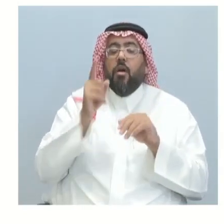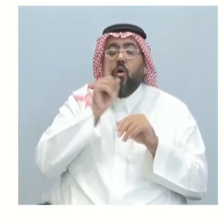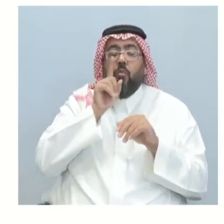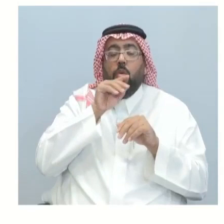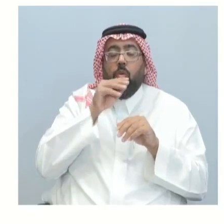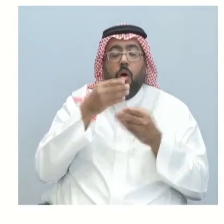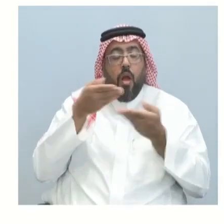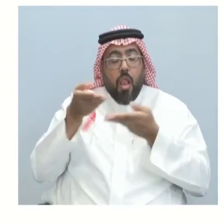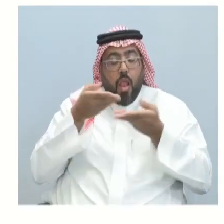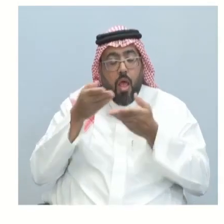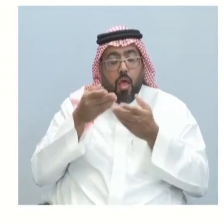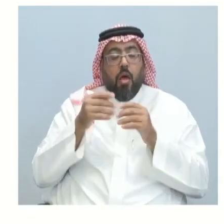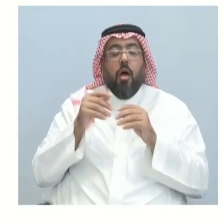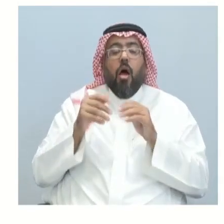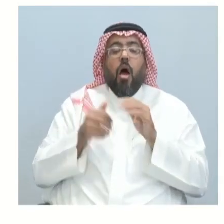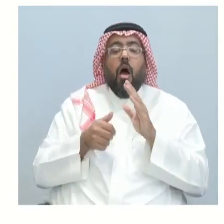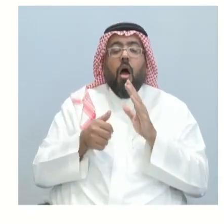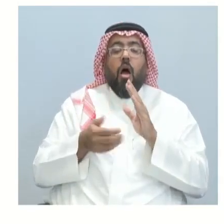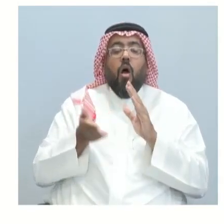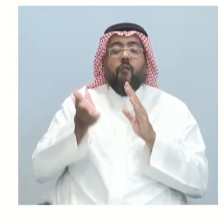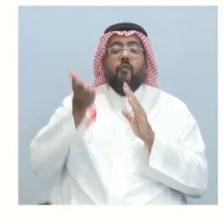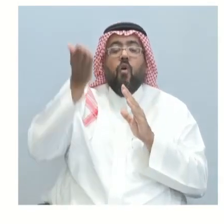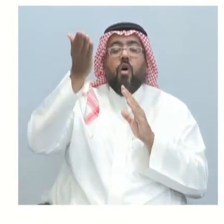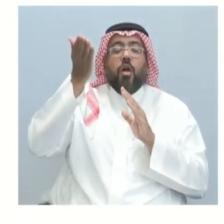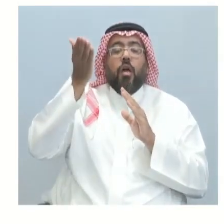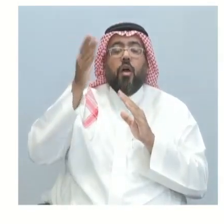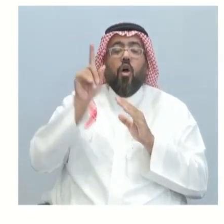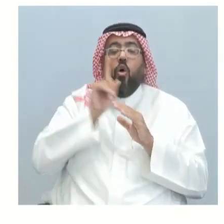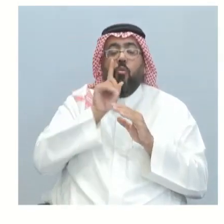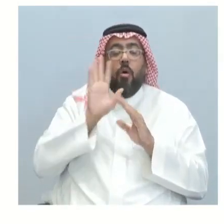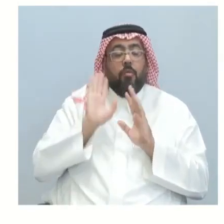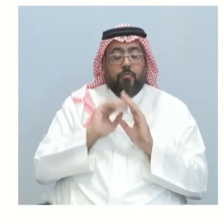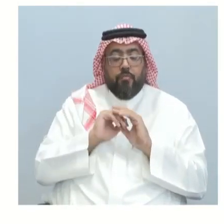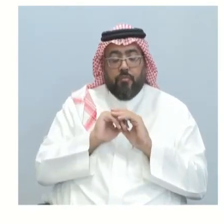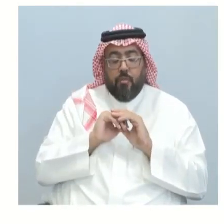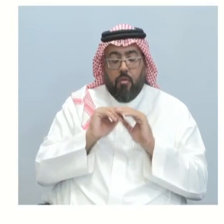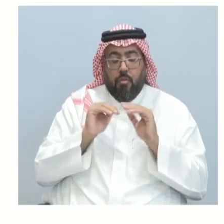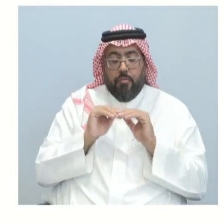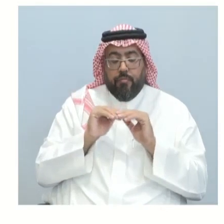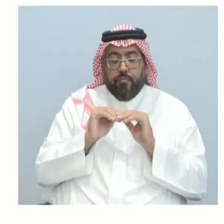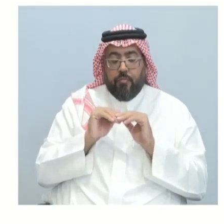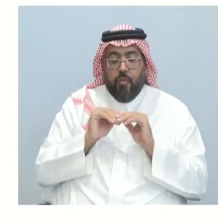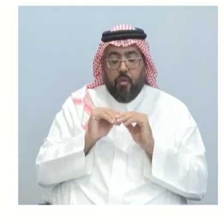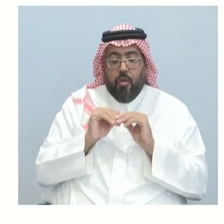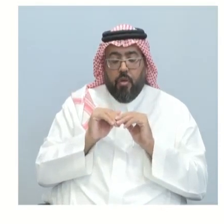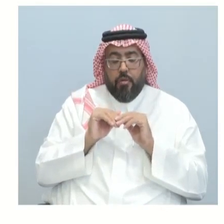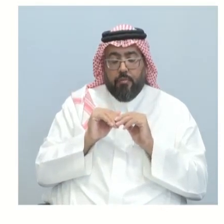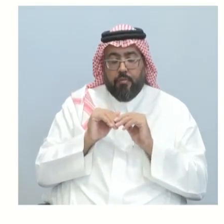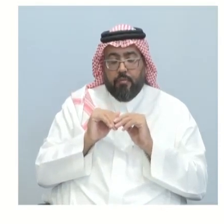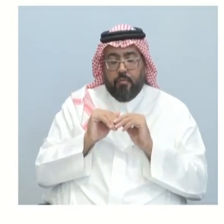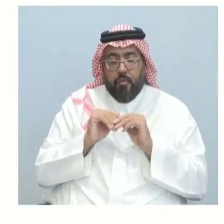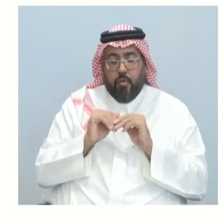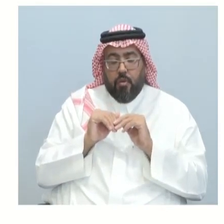غيرها نعم لا شك ان للام مكانه عظيمه